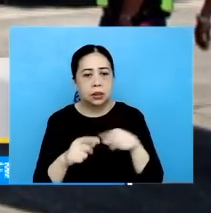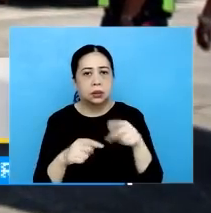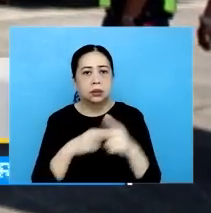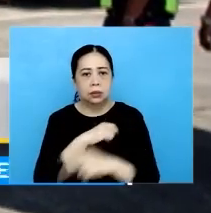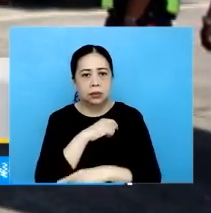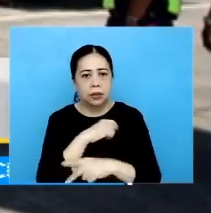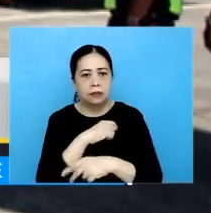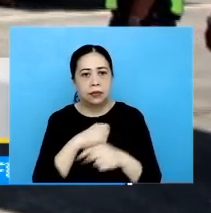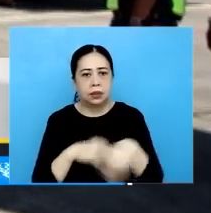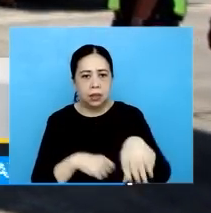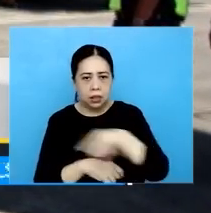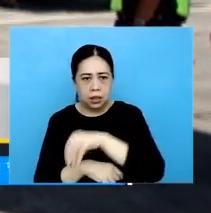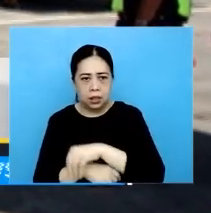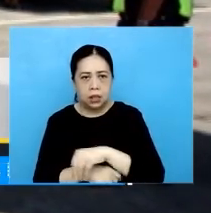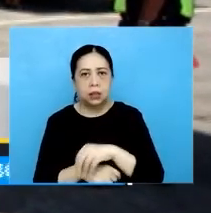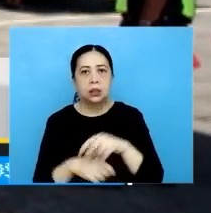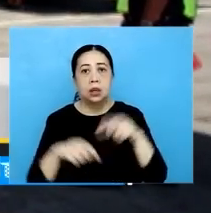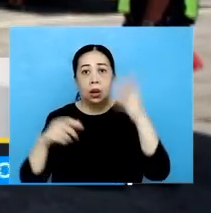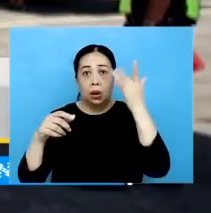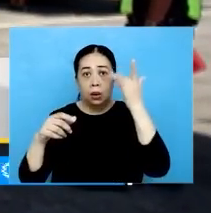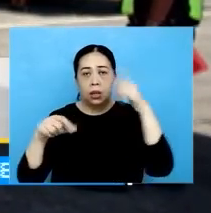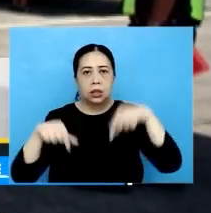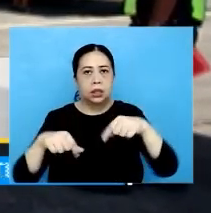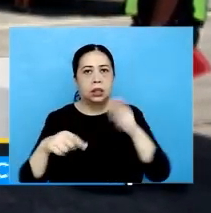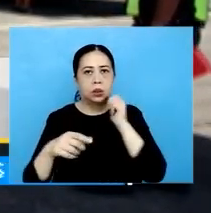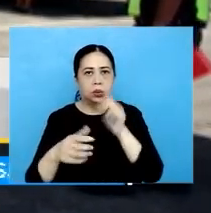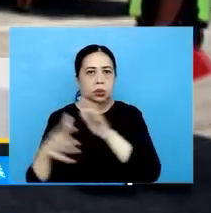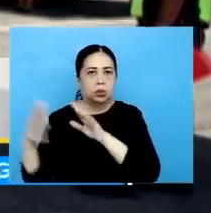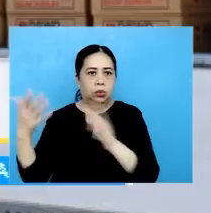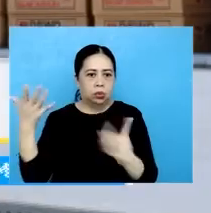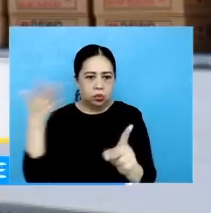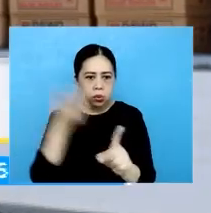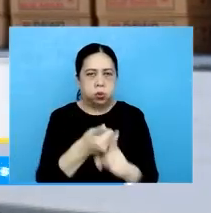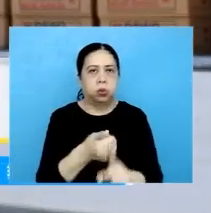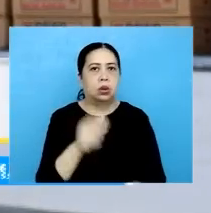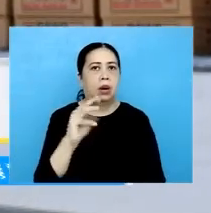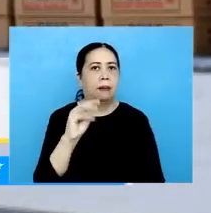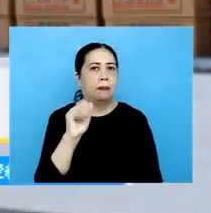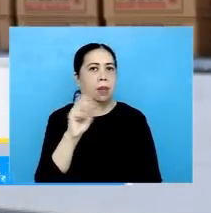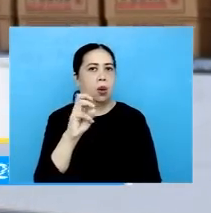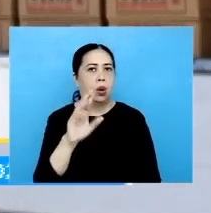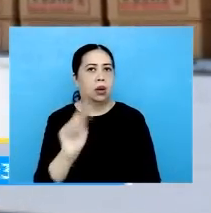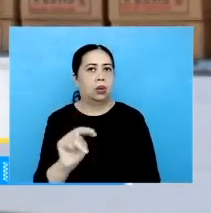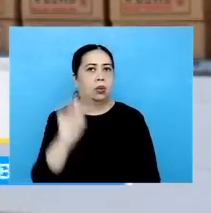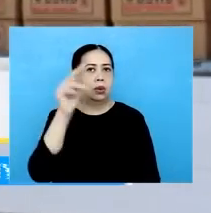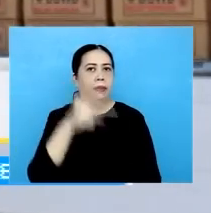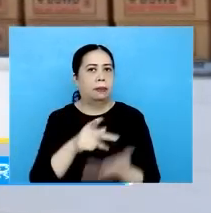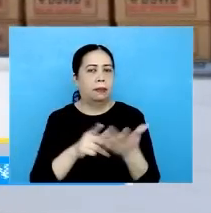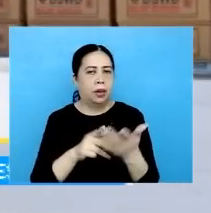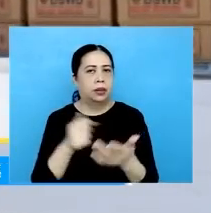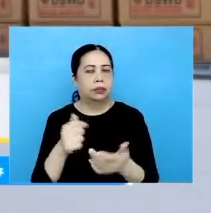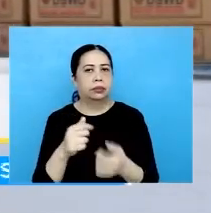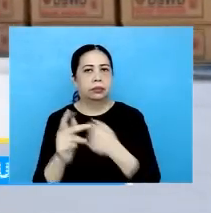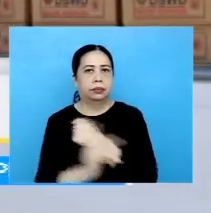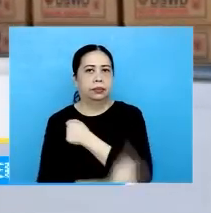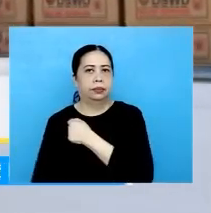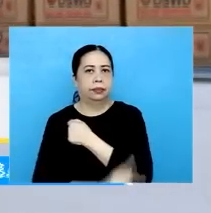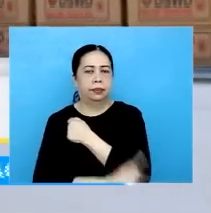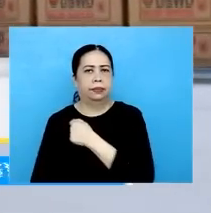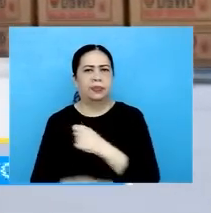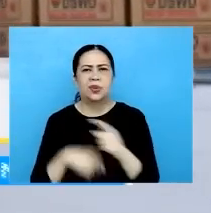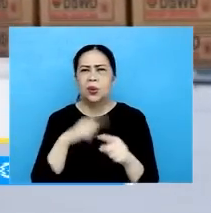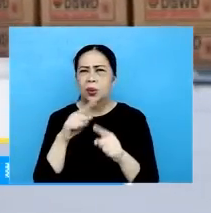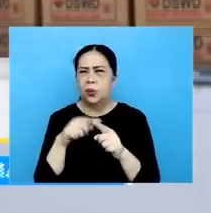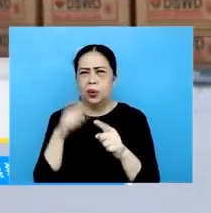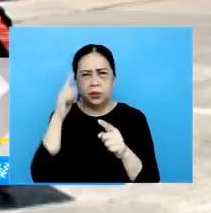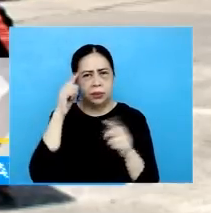Dahil dito po ang daan ni Mawar sa northern part ng probinsya po. Okay, kailan po